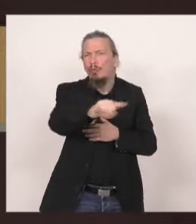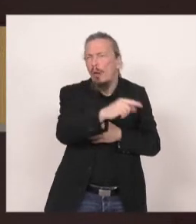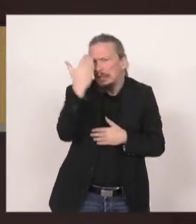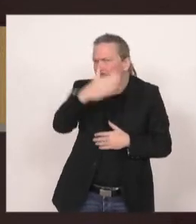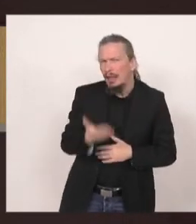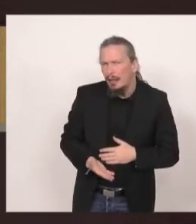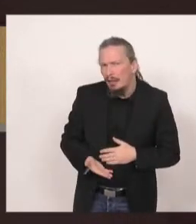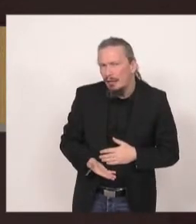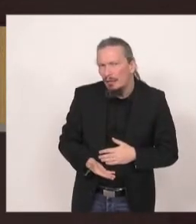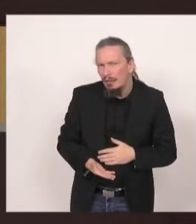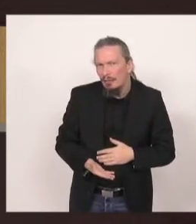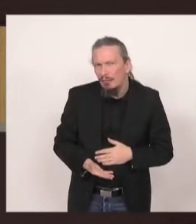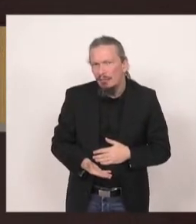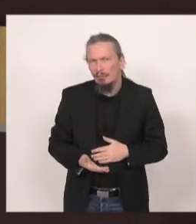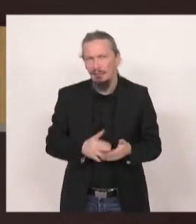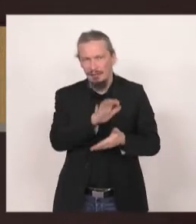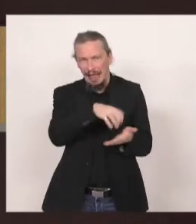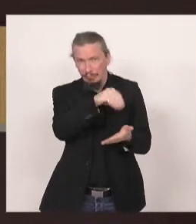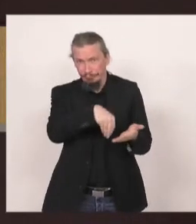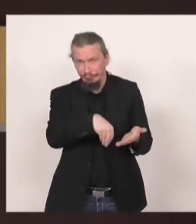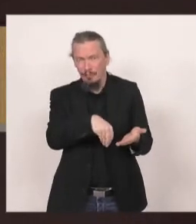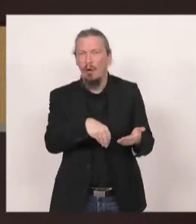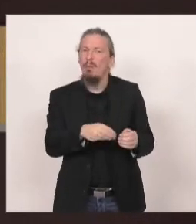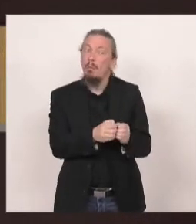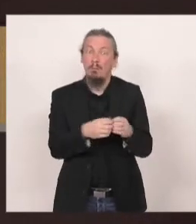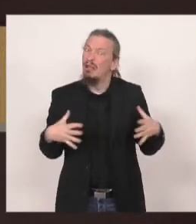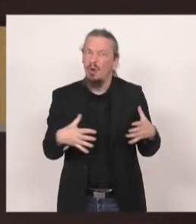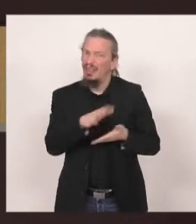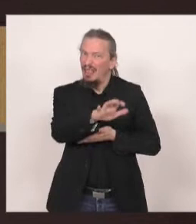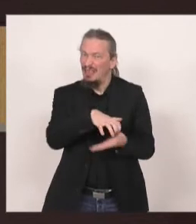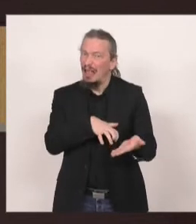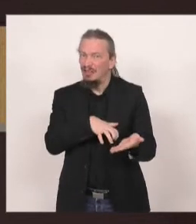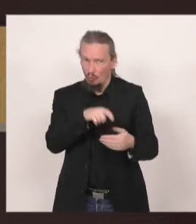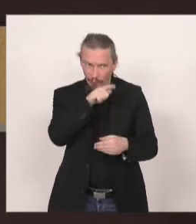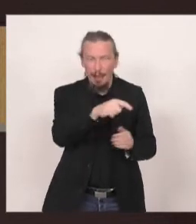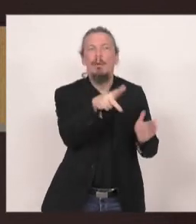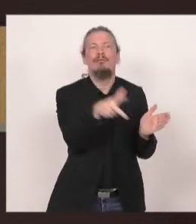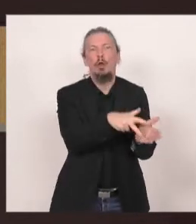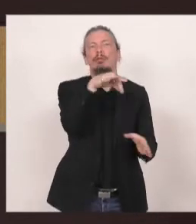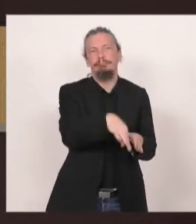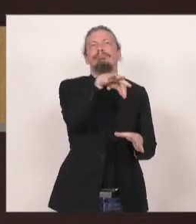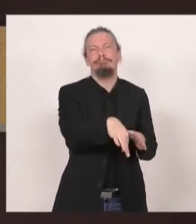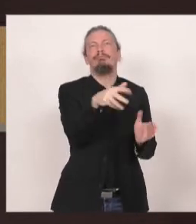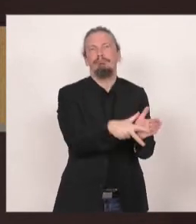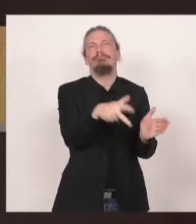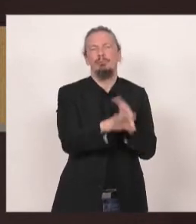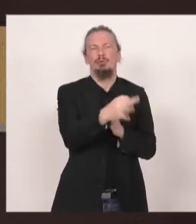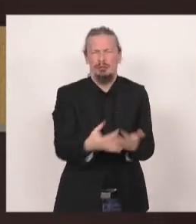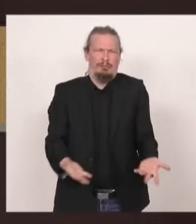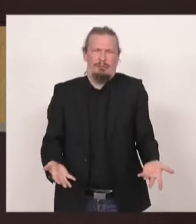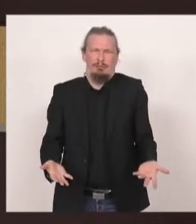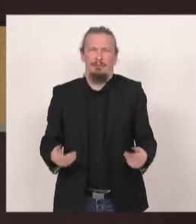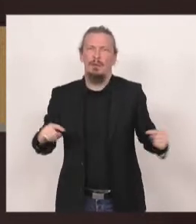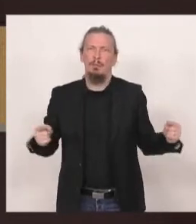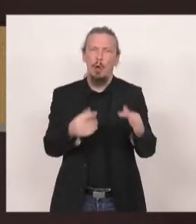vous les avez relevées, les délibérations, mais je pense même que la plupart d'entre elles, si ce n'est toutes, vous les avez votées. Le plan climat, la